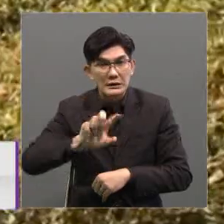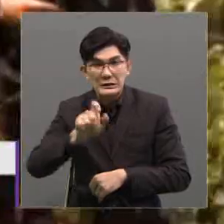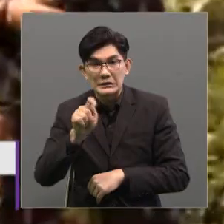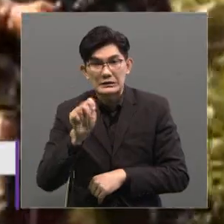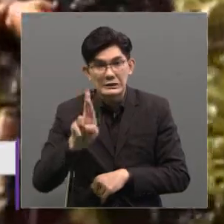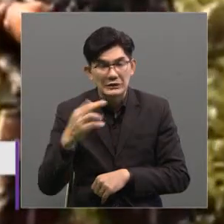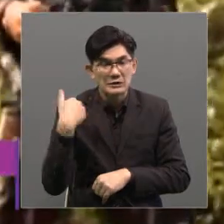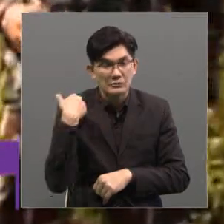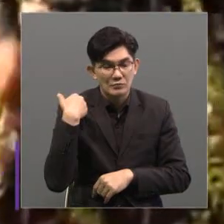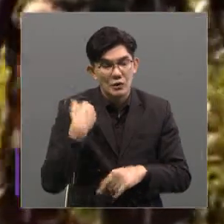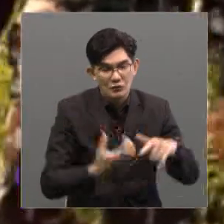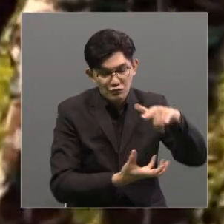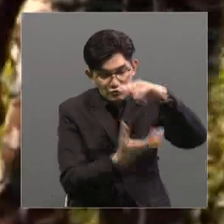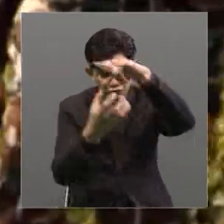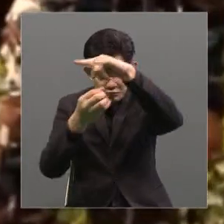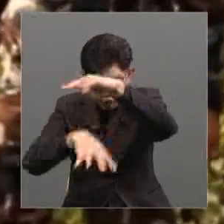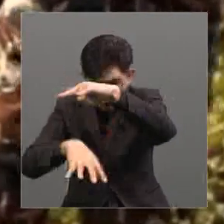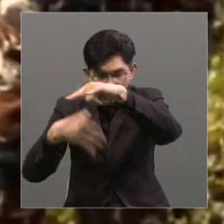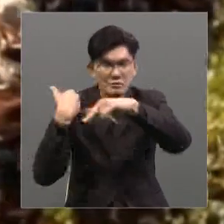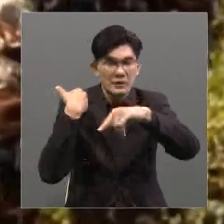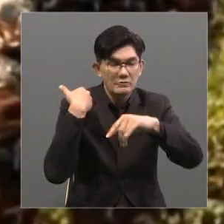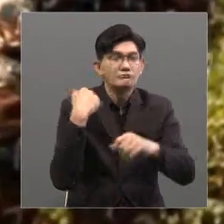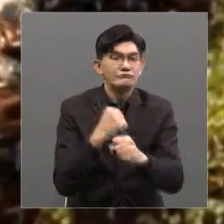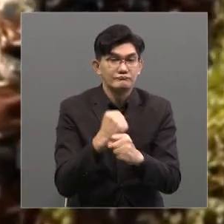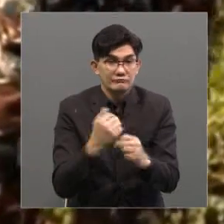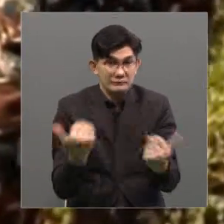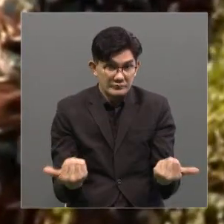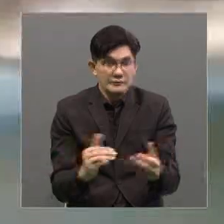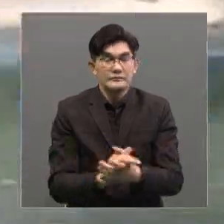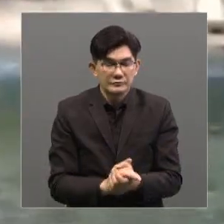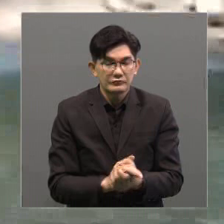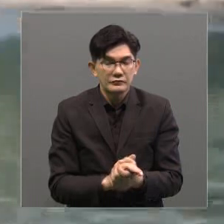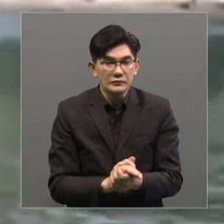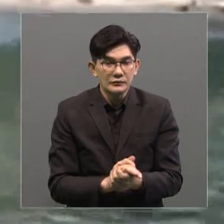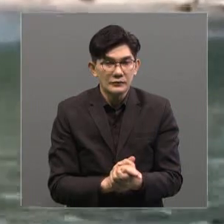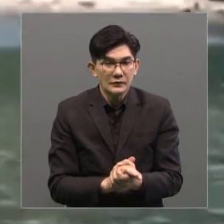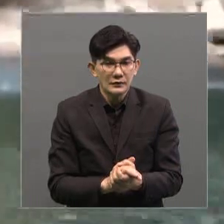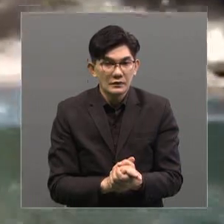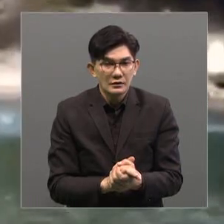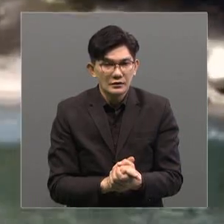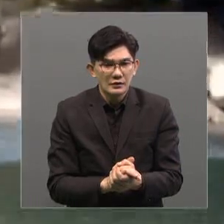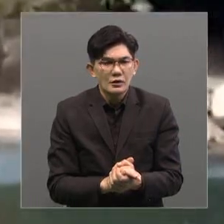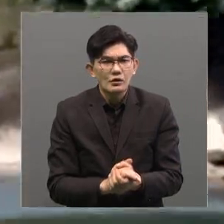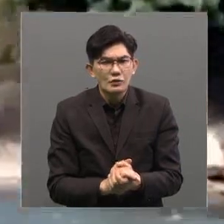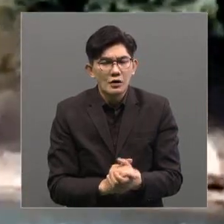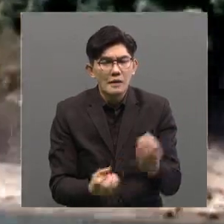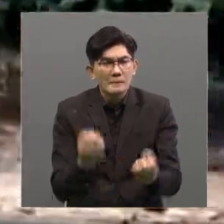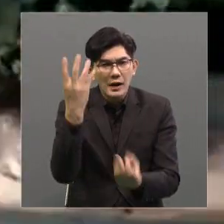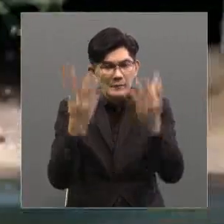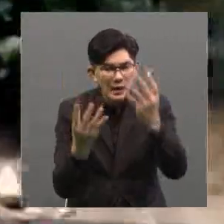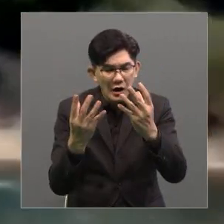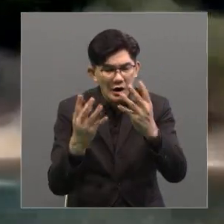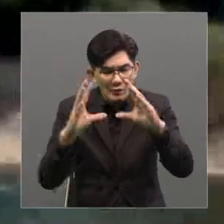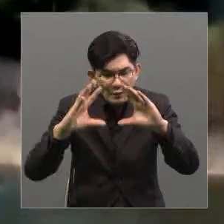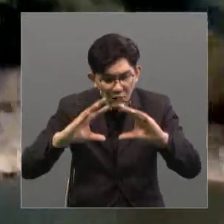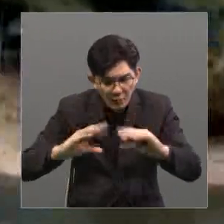ติเขื่อนศรีนครินทร์แล้วก็บ้านโบอ่องที่ตำบลปิล็อกอำเภอทองผาภูมิค่ะก็สามารถที่จะยับยั้งแล้วก็สกัด